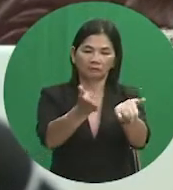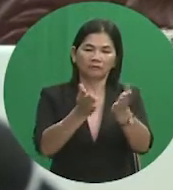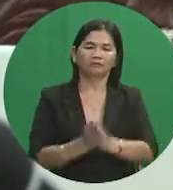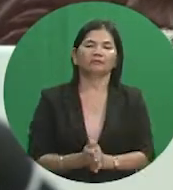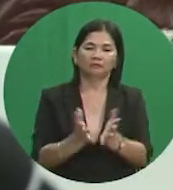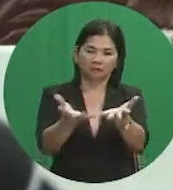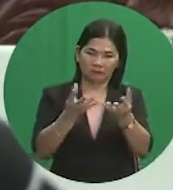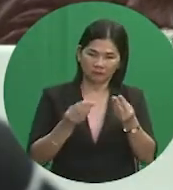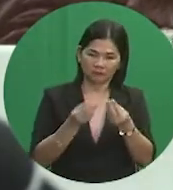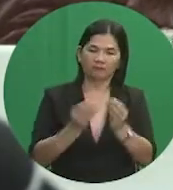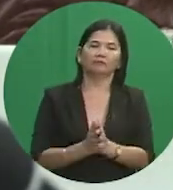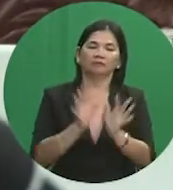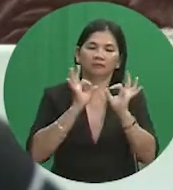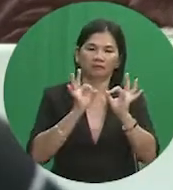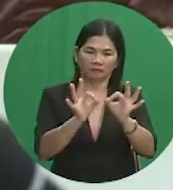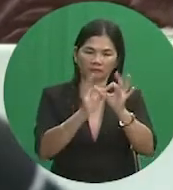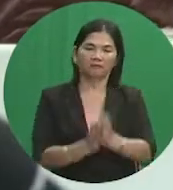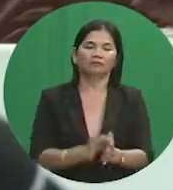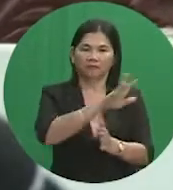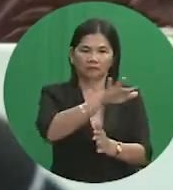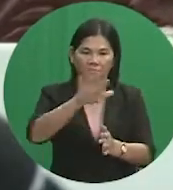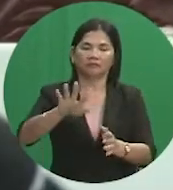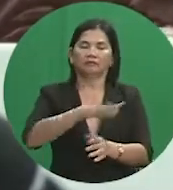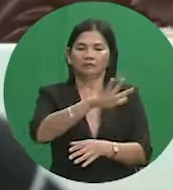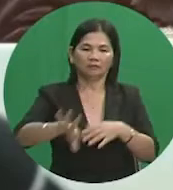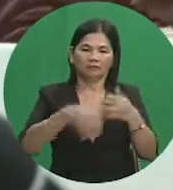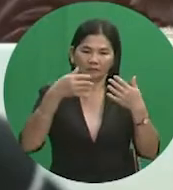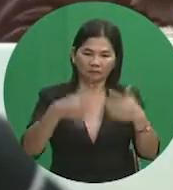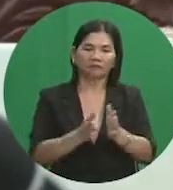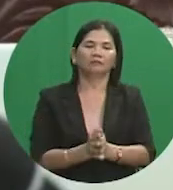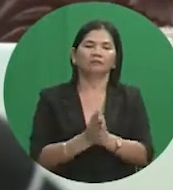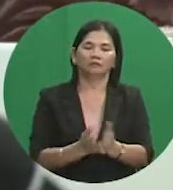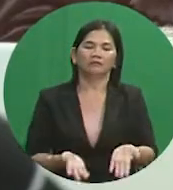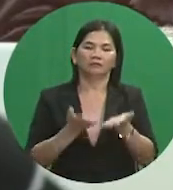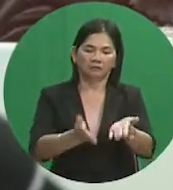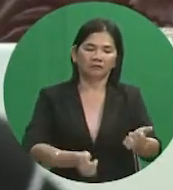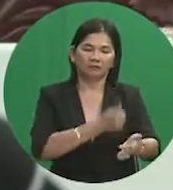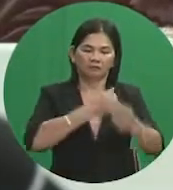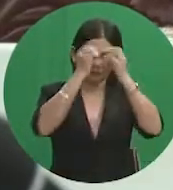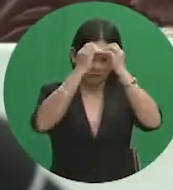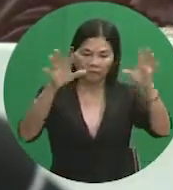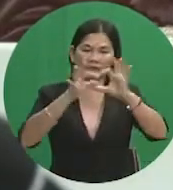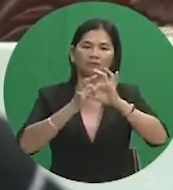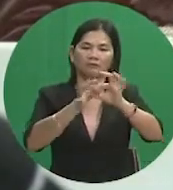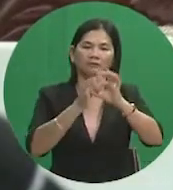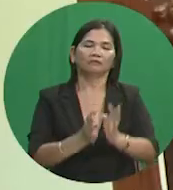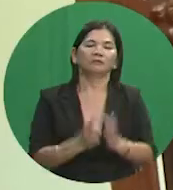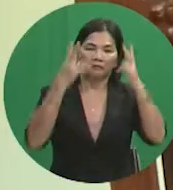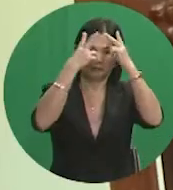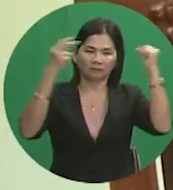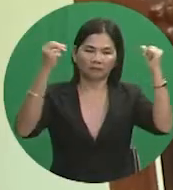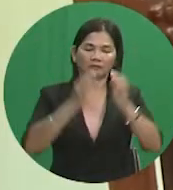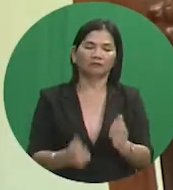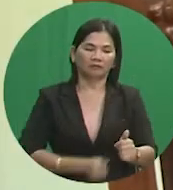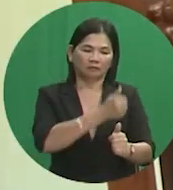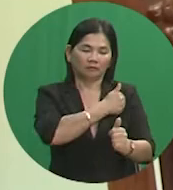និងទទួលបានការអនុម័តពីក្រុមប្រឹក្សាអសរសាស្ត្រជាតិរួចមកហើយនោះដើម្បីដាក់ឲ្យក្រសួងស្ថាប័នពាក់ព័ន្ធពិសេសសម្រាប់មន្ត្រីរាជការក្រ